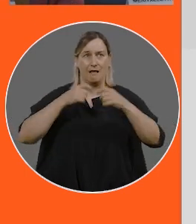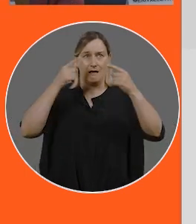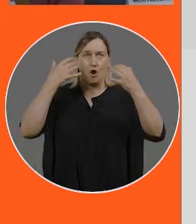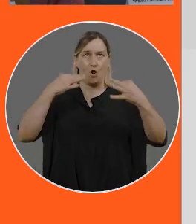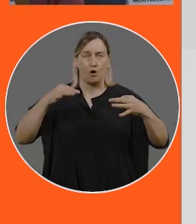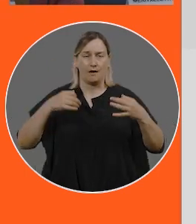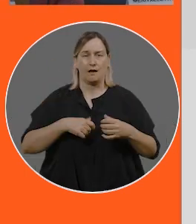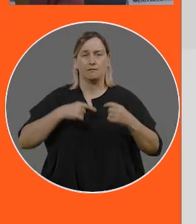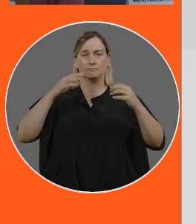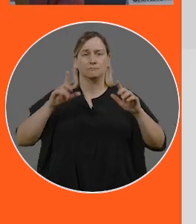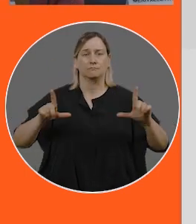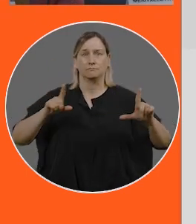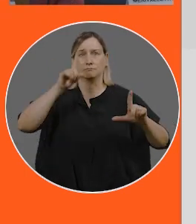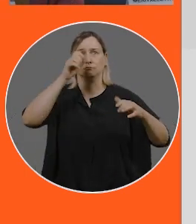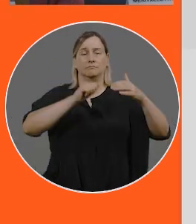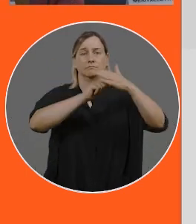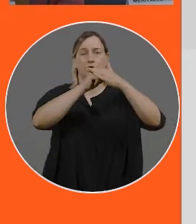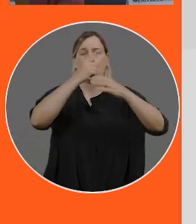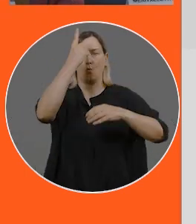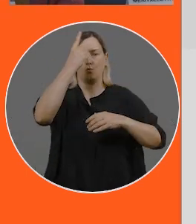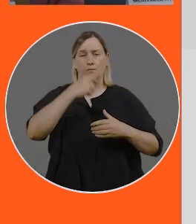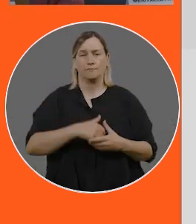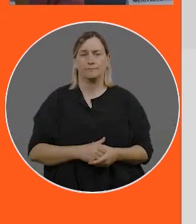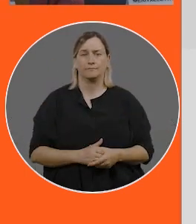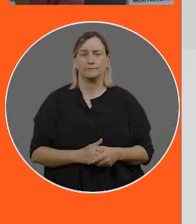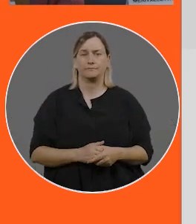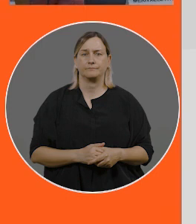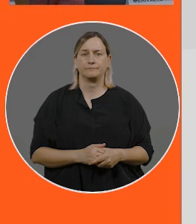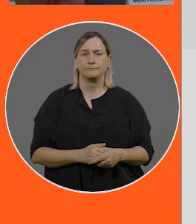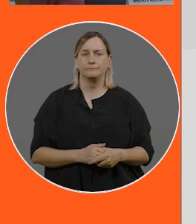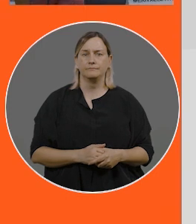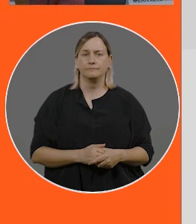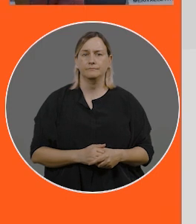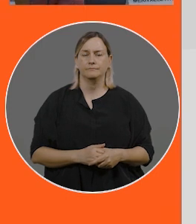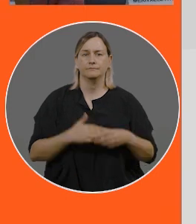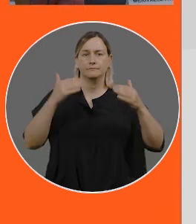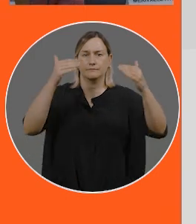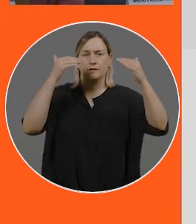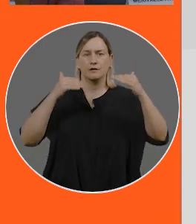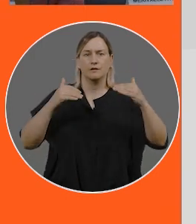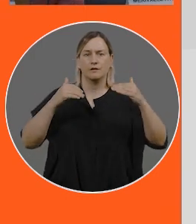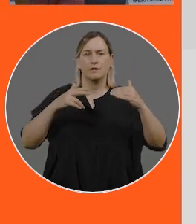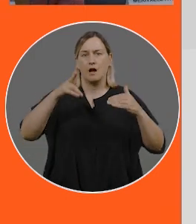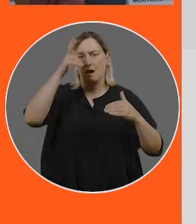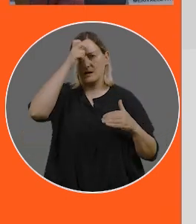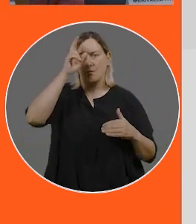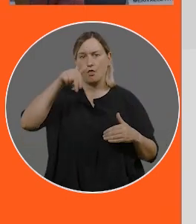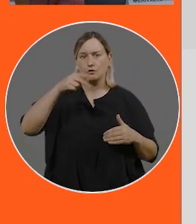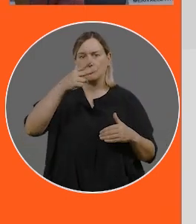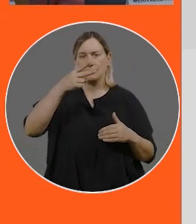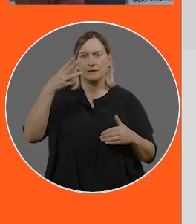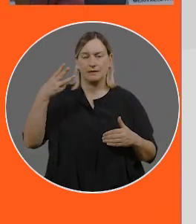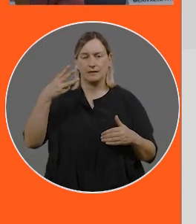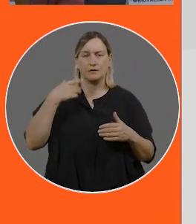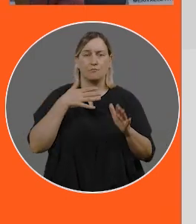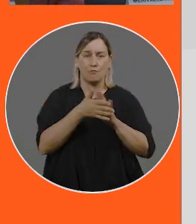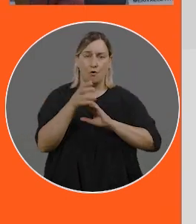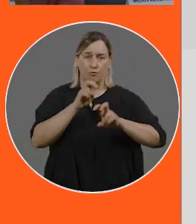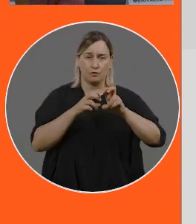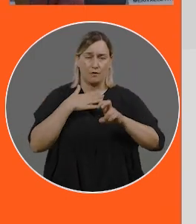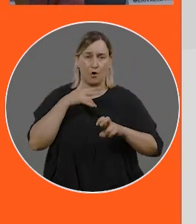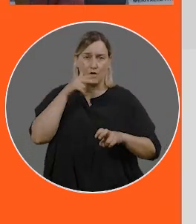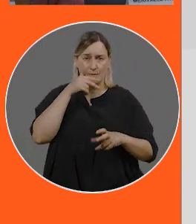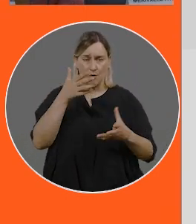que s'entengui què pertany a què. Ripollet 2023 2. Posa Ripollet 2023 perquè vaig buscar Ripollet. Gener